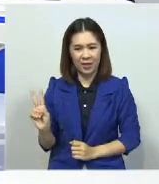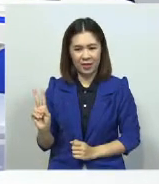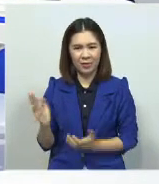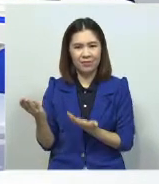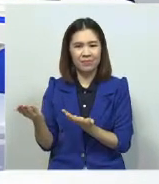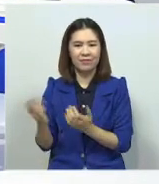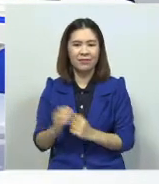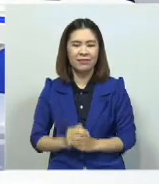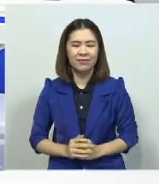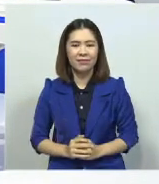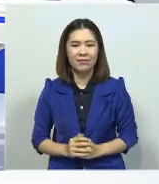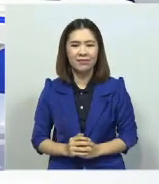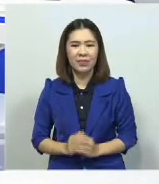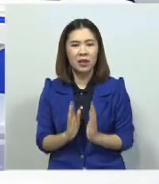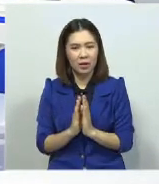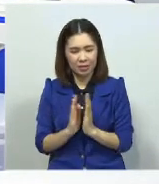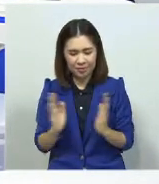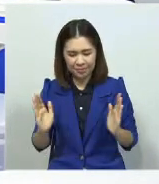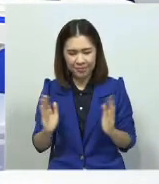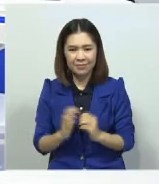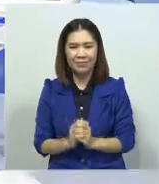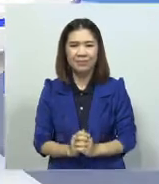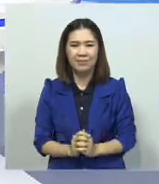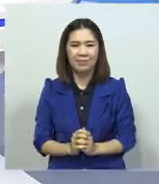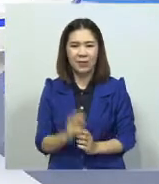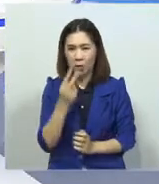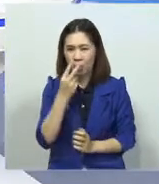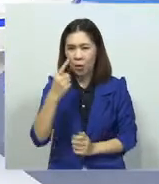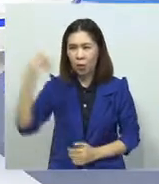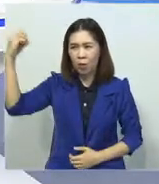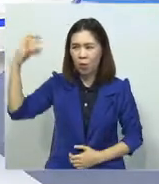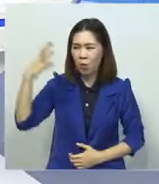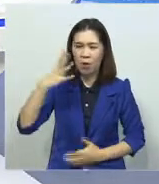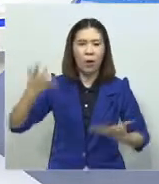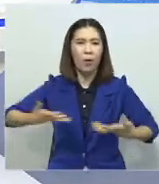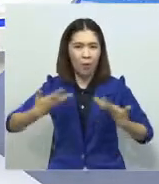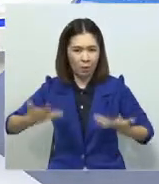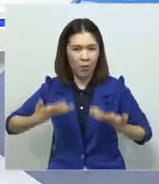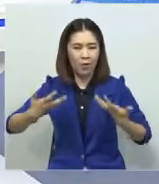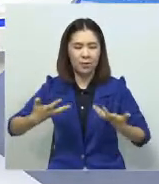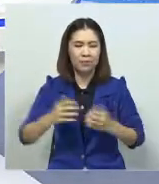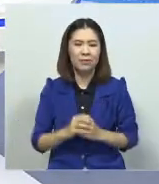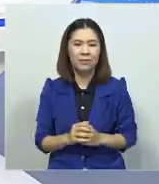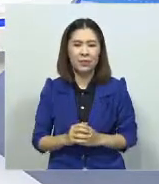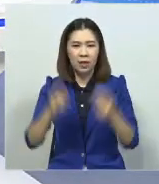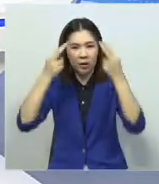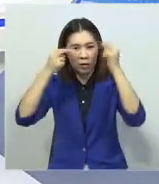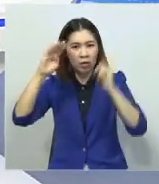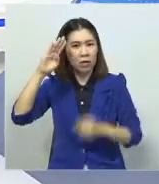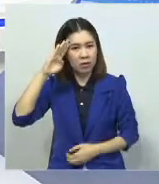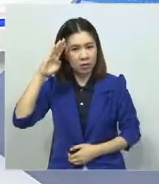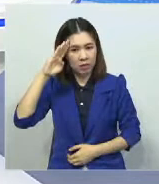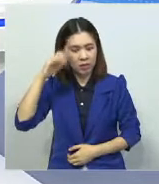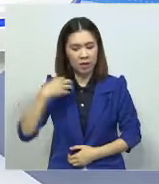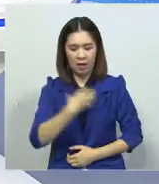ค่ะ ขอบคุณคุณนรากรนะครับแหมดูจากแสงแดดนี่ค่อนข้างร้อนพอสมควรเกาะสมุย นะครับแต่ว่านายกรัฐมนตรีก็เ